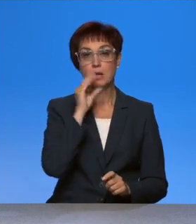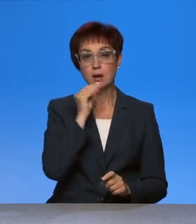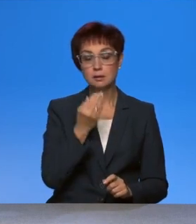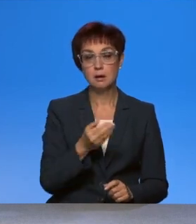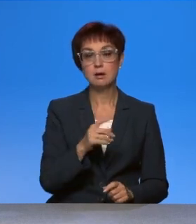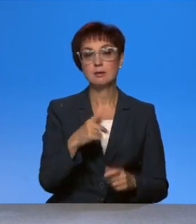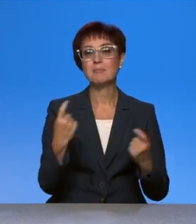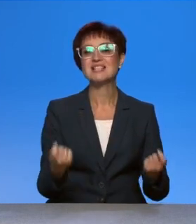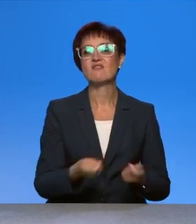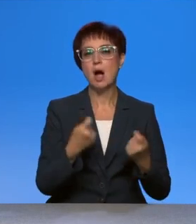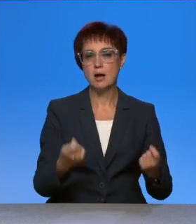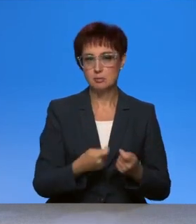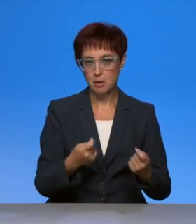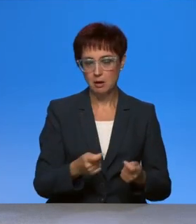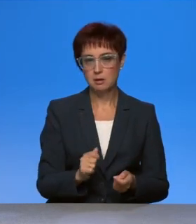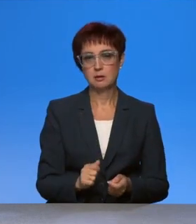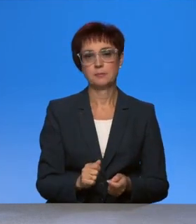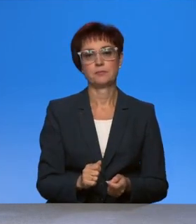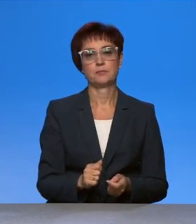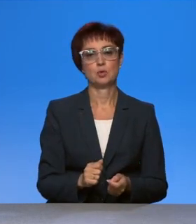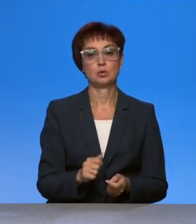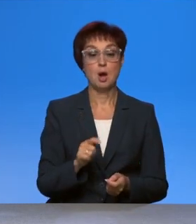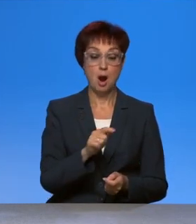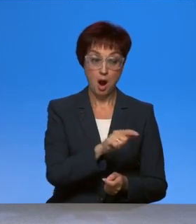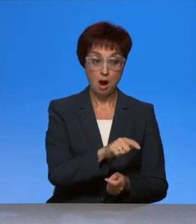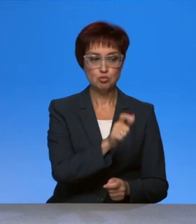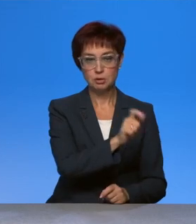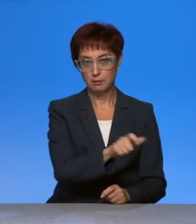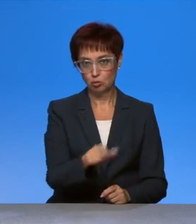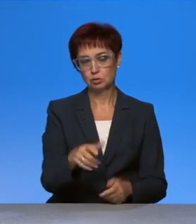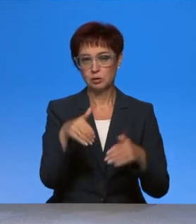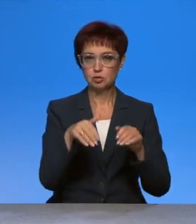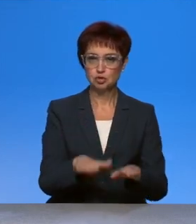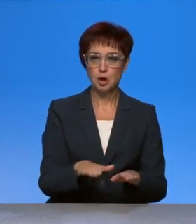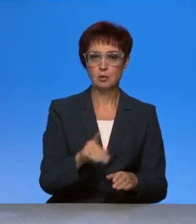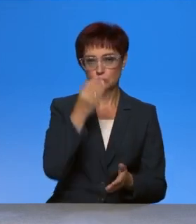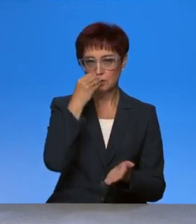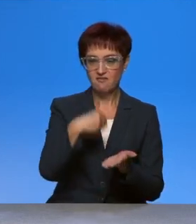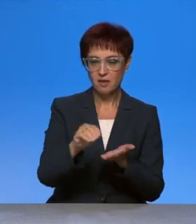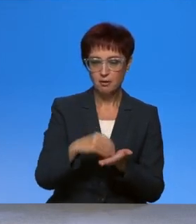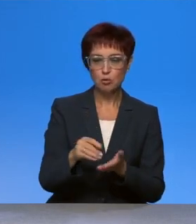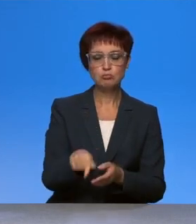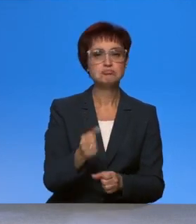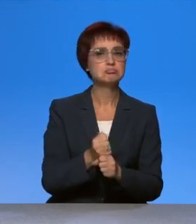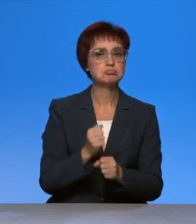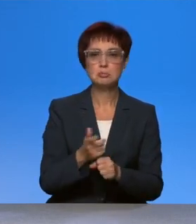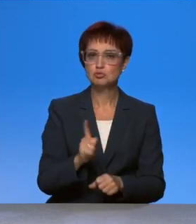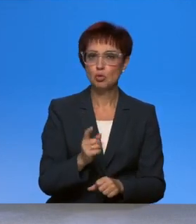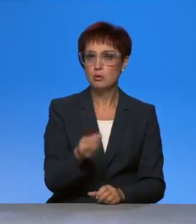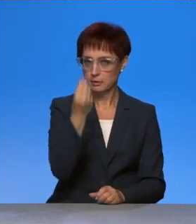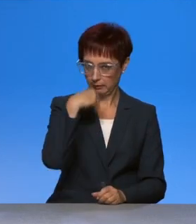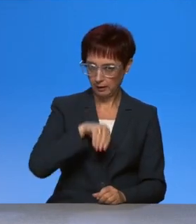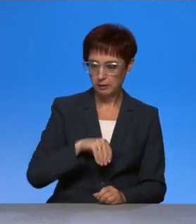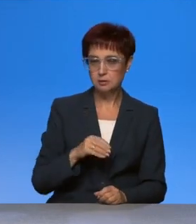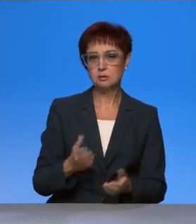конечно. Вот. И они уже решают, или же они ее едят, или же они ее откладывают. То есть это действительно самое важное. Но иногда мы